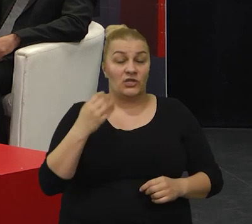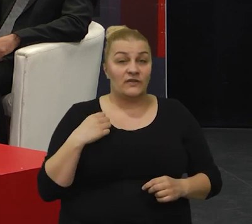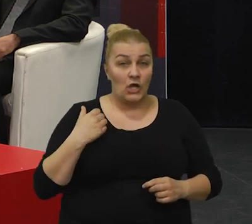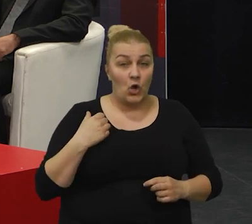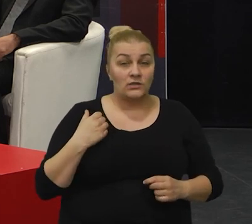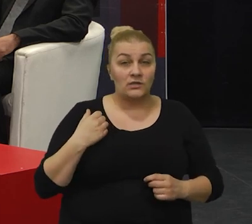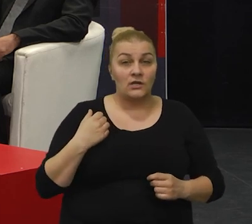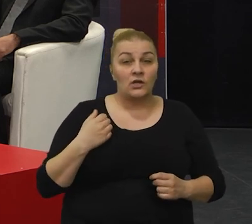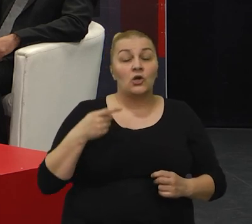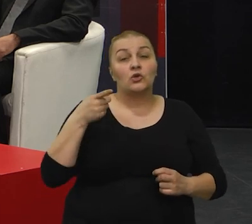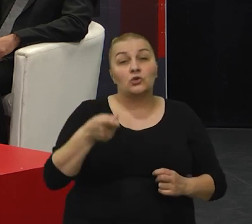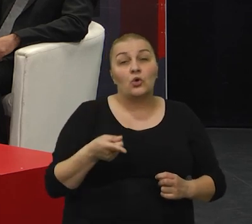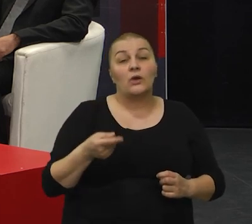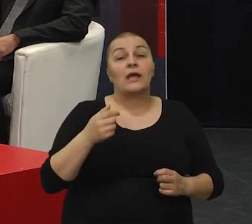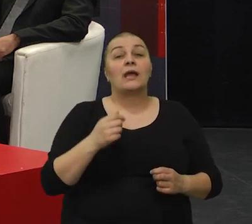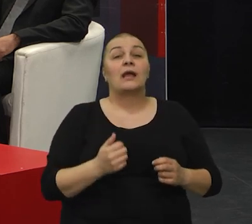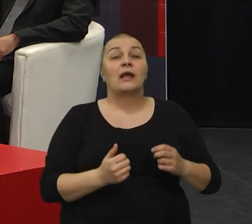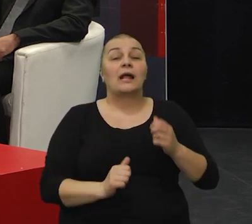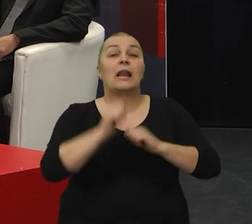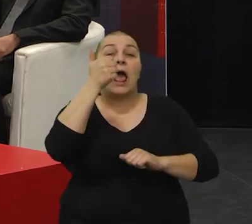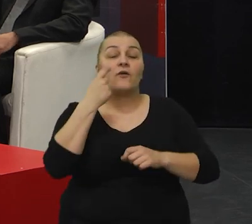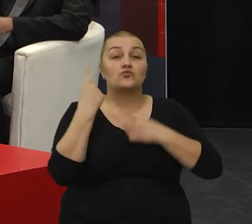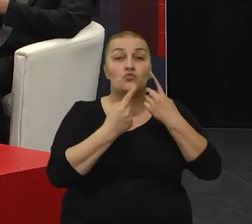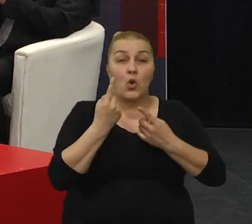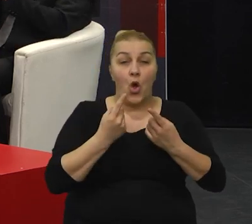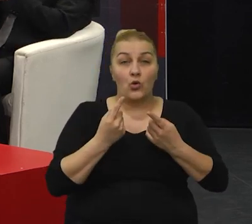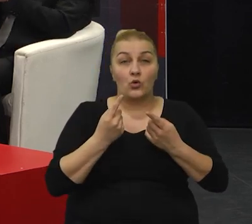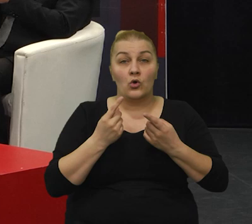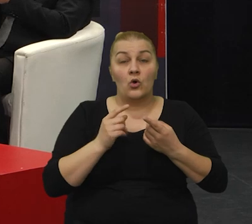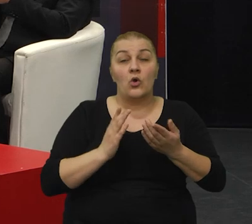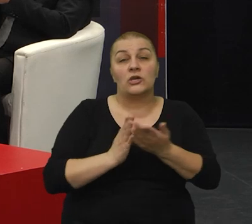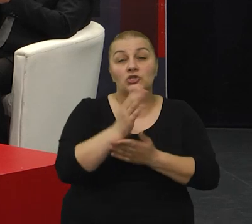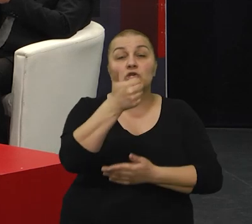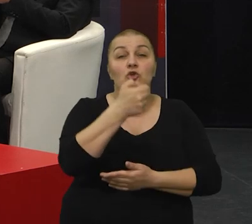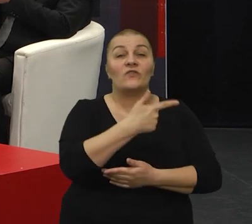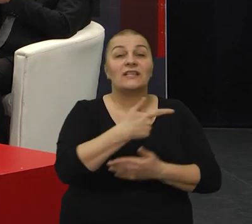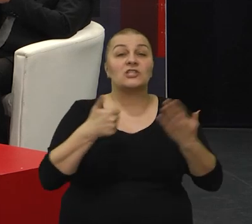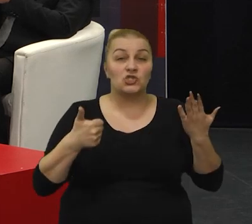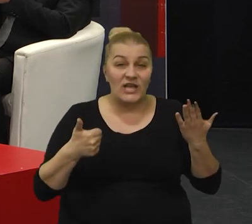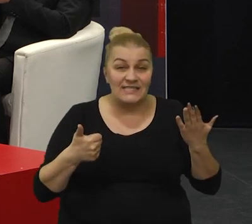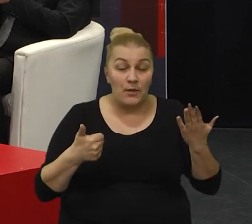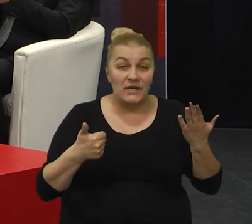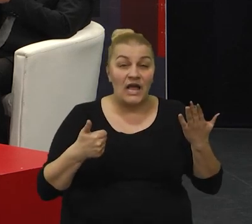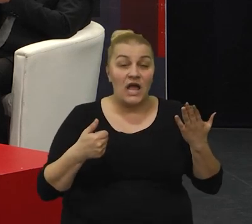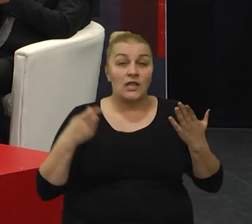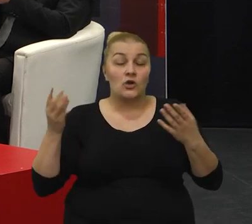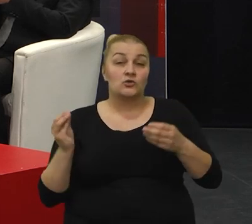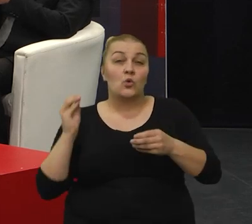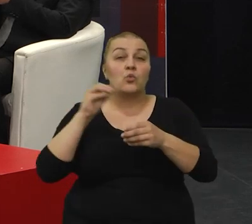29.11.1994. godine, onda tu je glavnu ulogu išao 126. brigada, gdje je ubacila